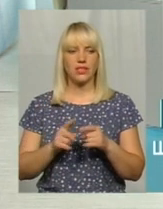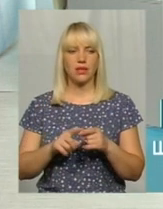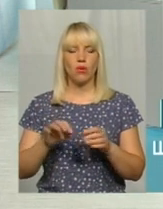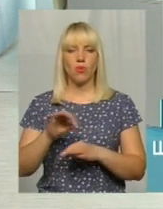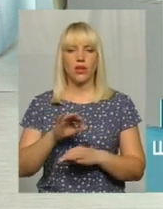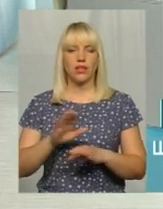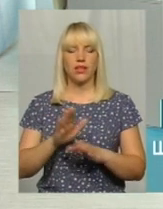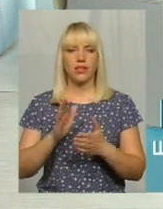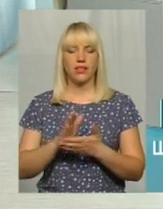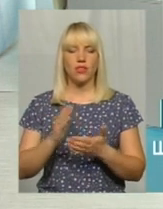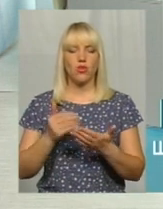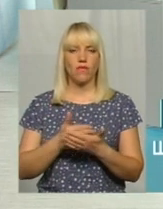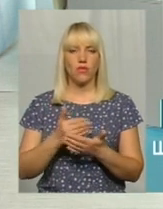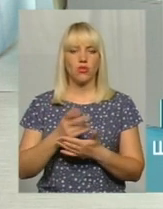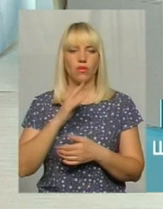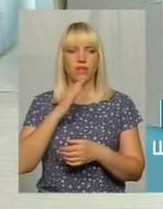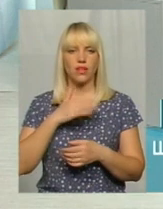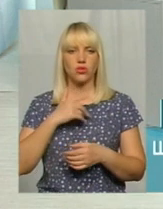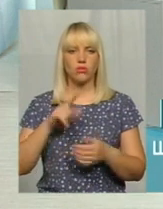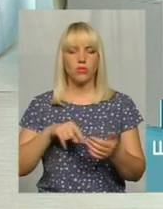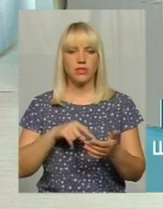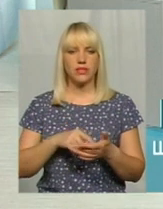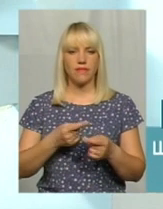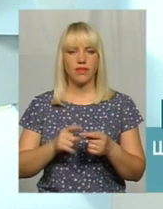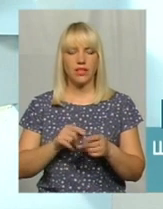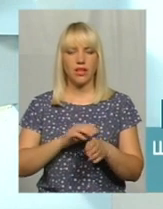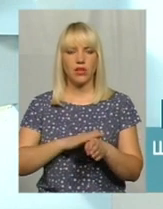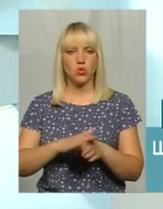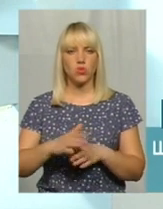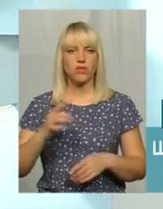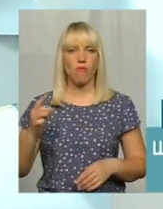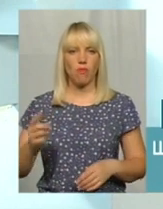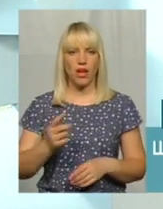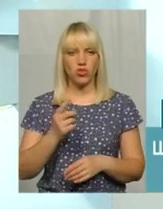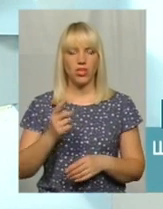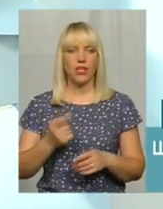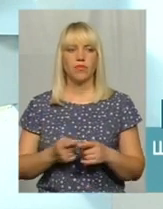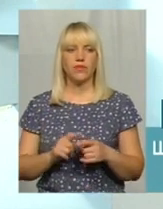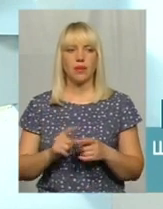новинкою, але в нашому місті він реалізується вперше. І це, скажімо